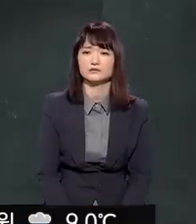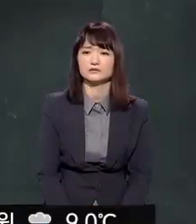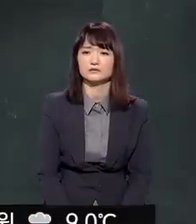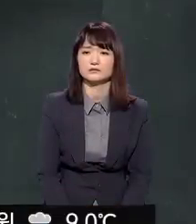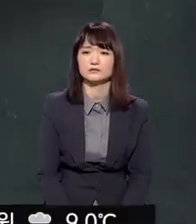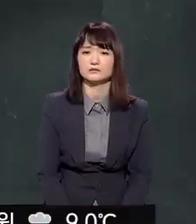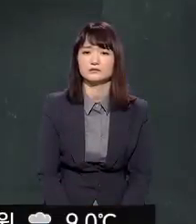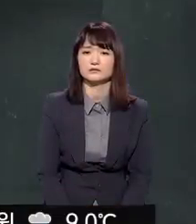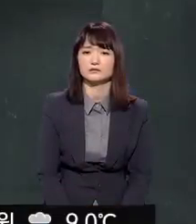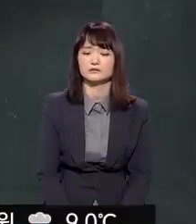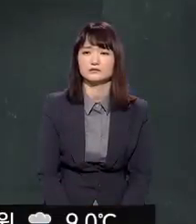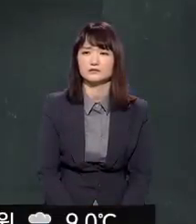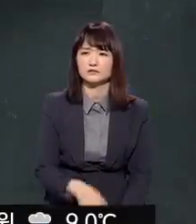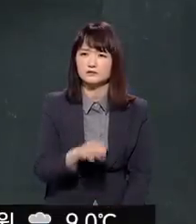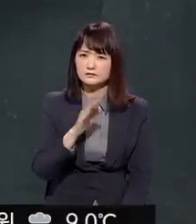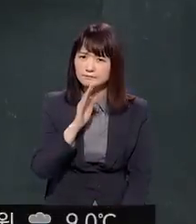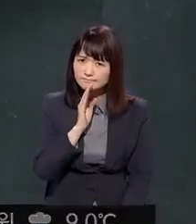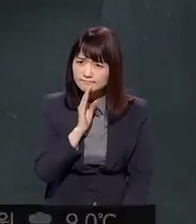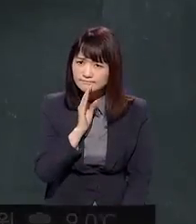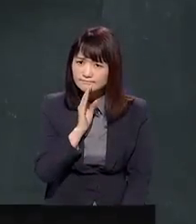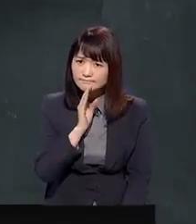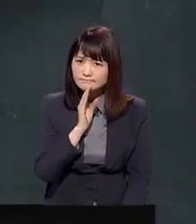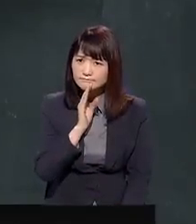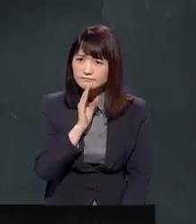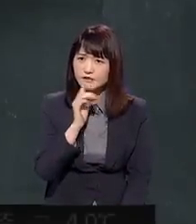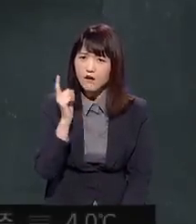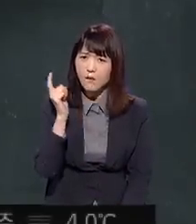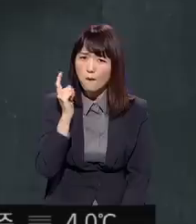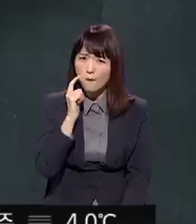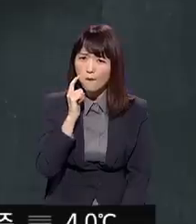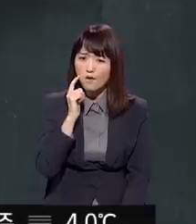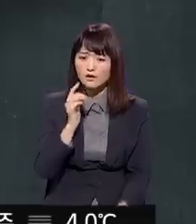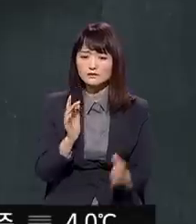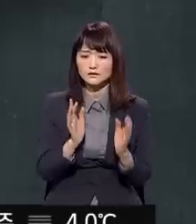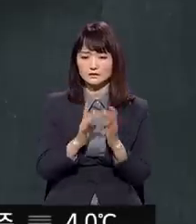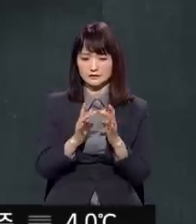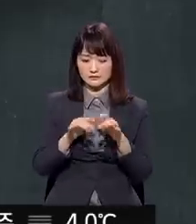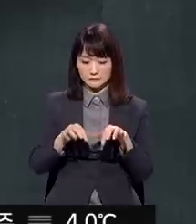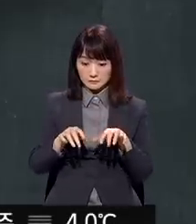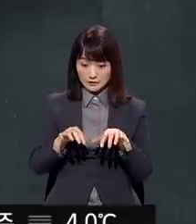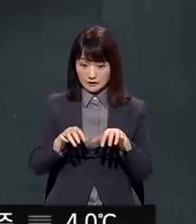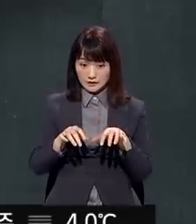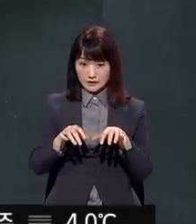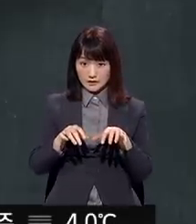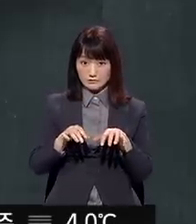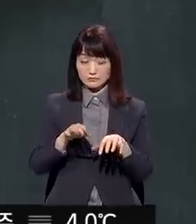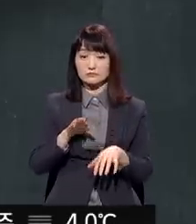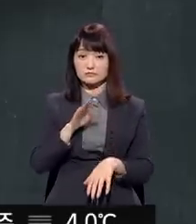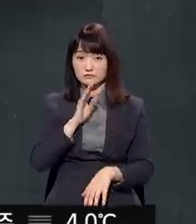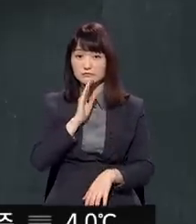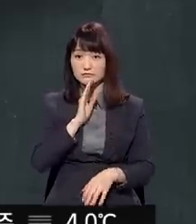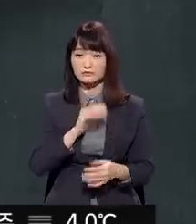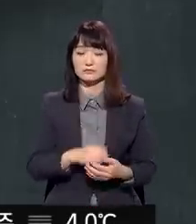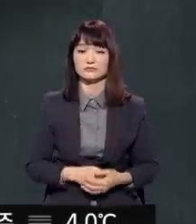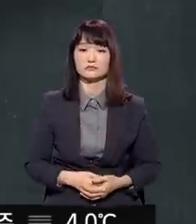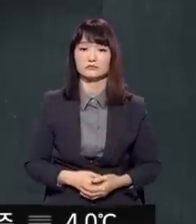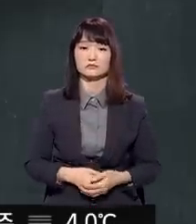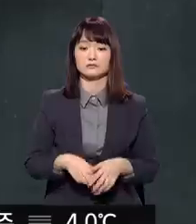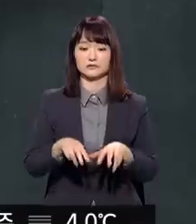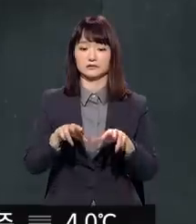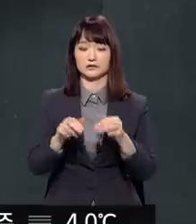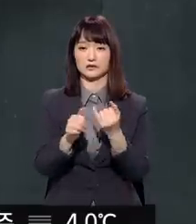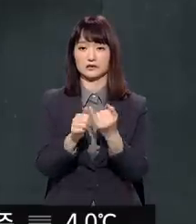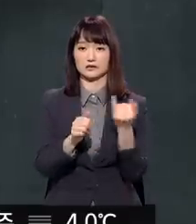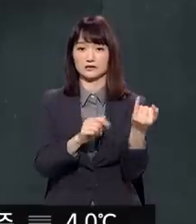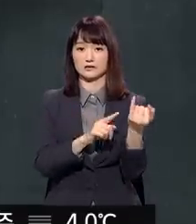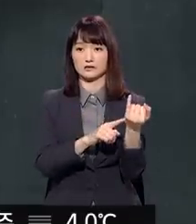자, 이게 진짜냐라고 지금 계속 우리 가족 여러분들이 그러시는데 예, 그렇습니다. 자 이런 지경인데도 지금